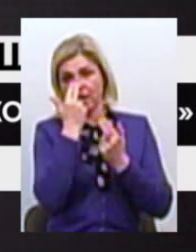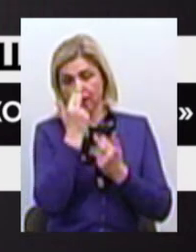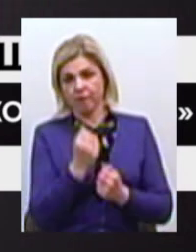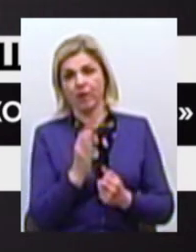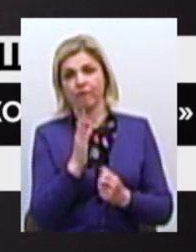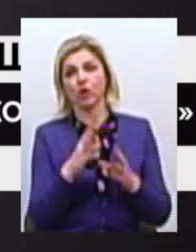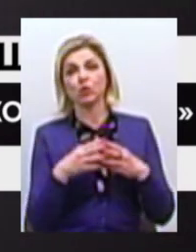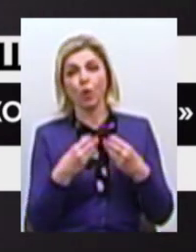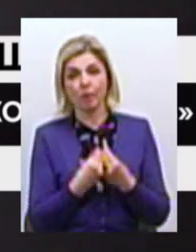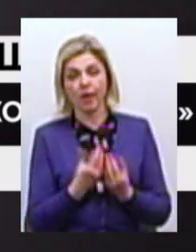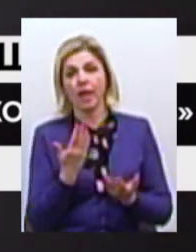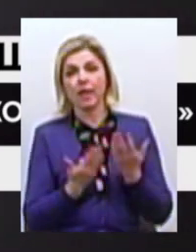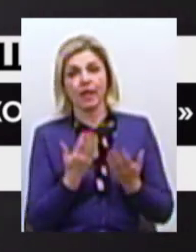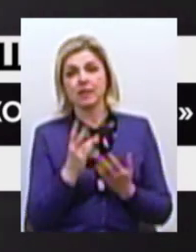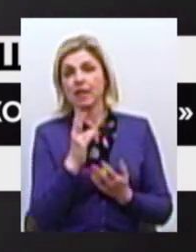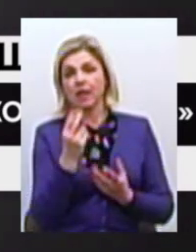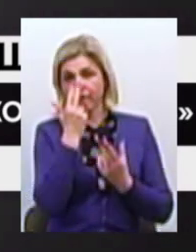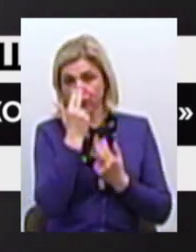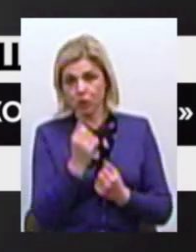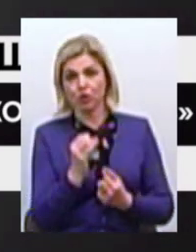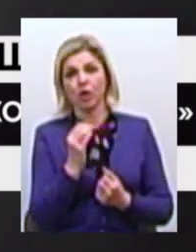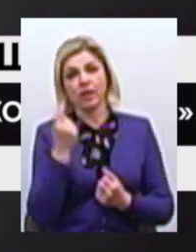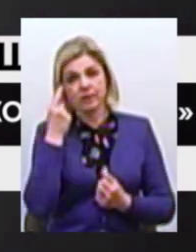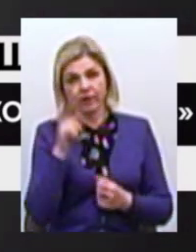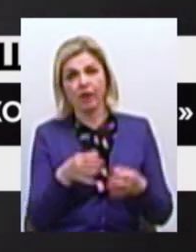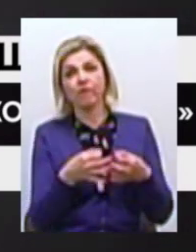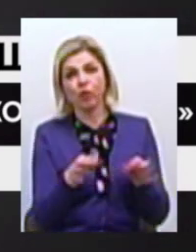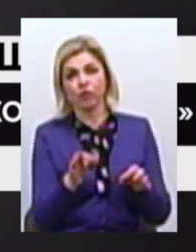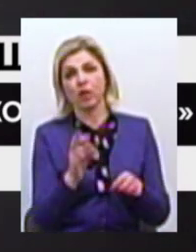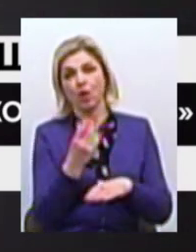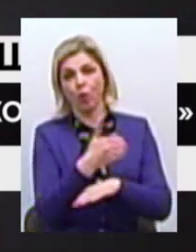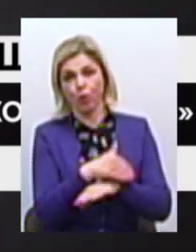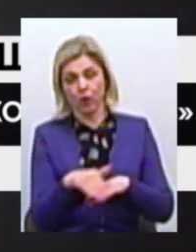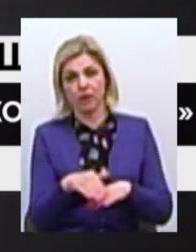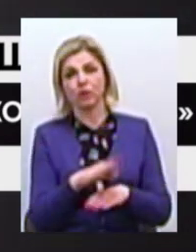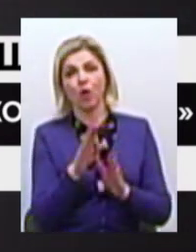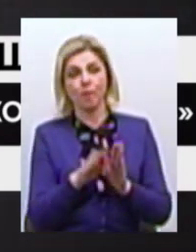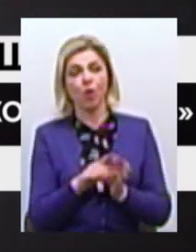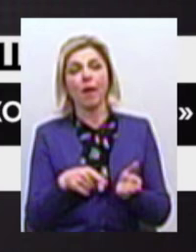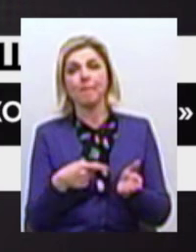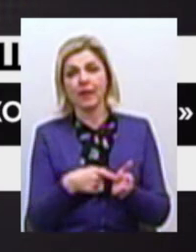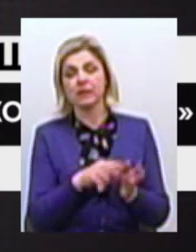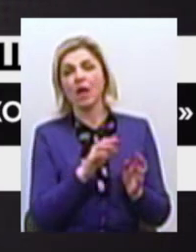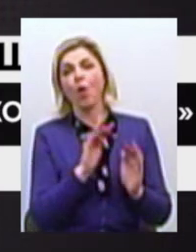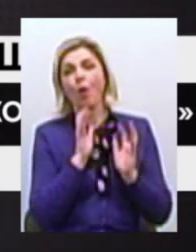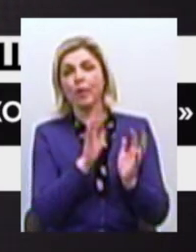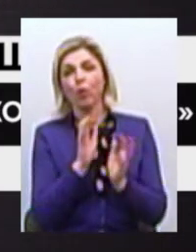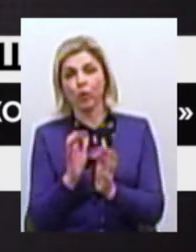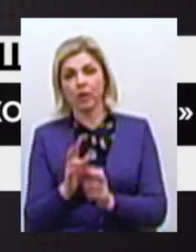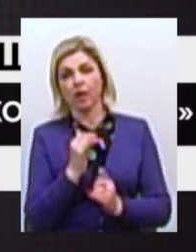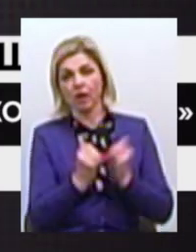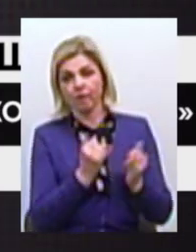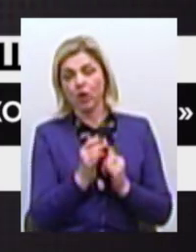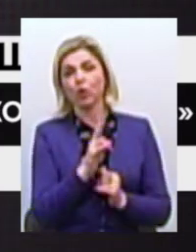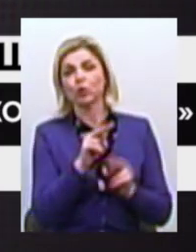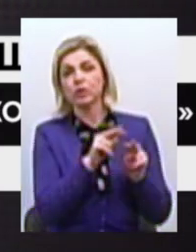родини. Якщо тварин не прилаштовуємо, ми, звісно, відпускаємо їх на вулицю під місцевих опікунів, які підгодовують,